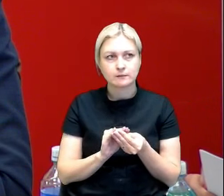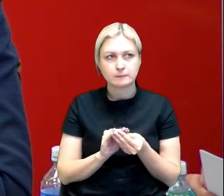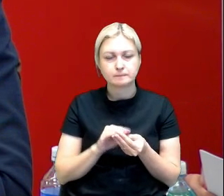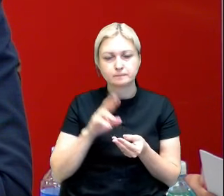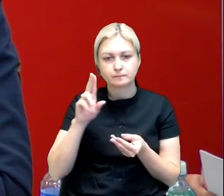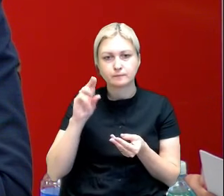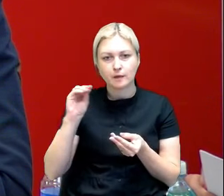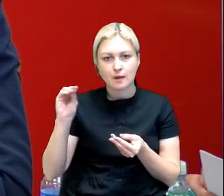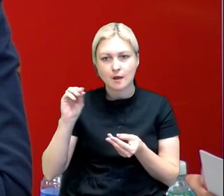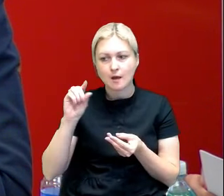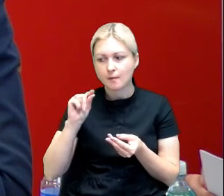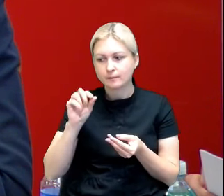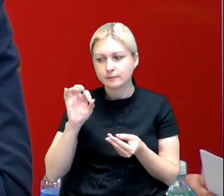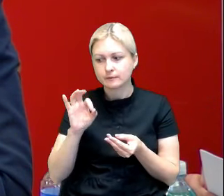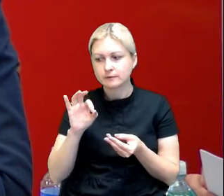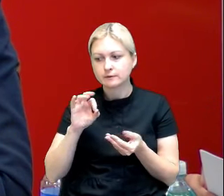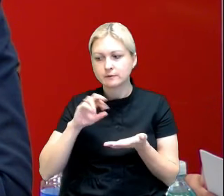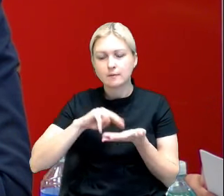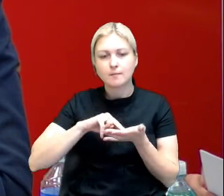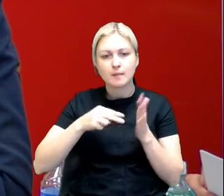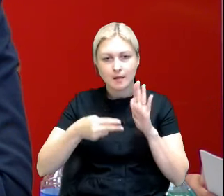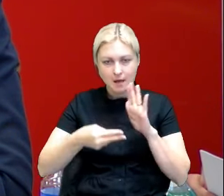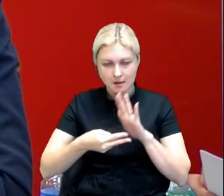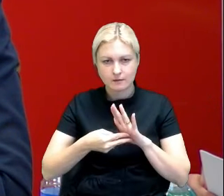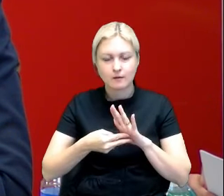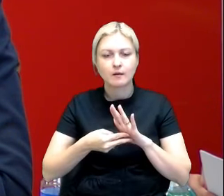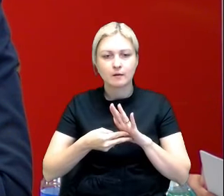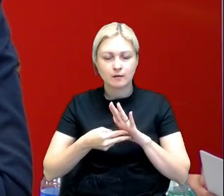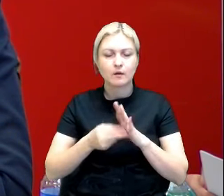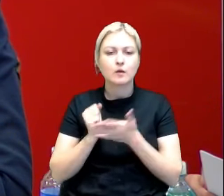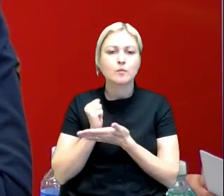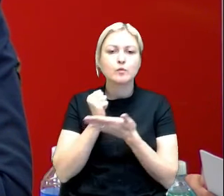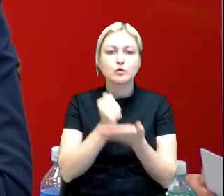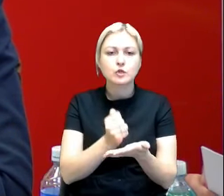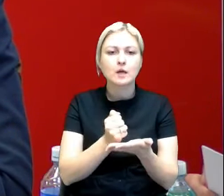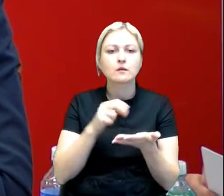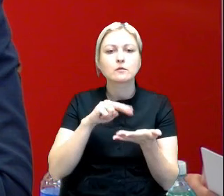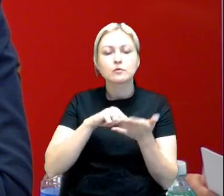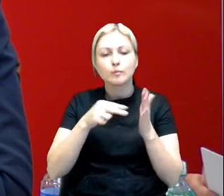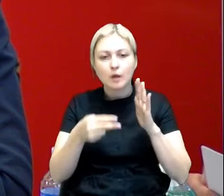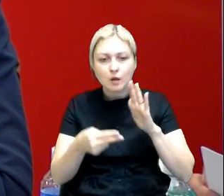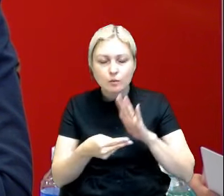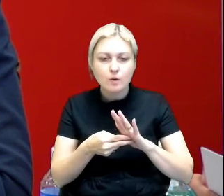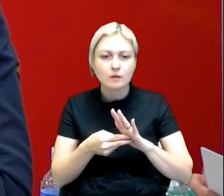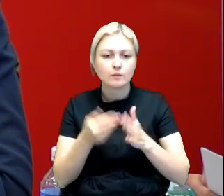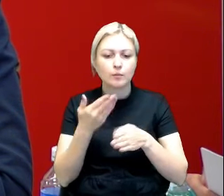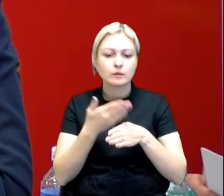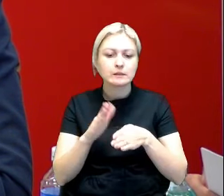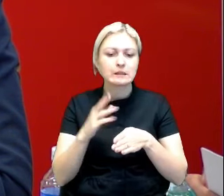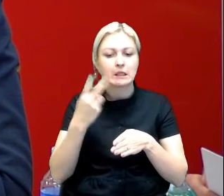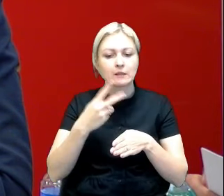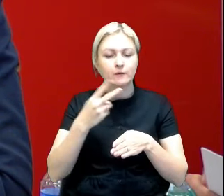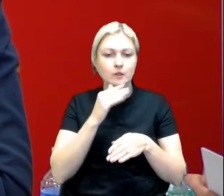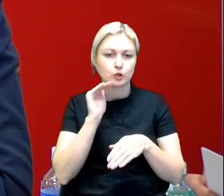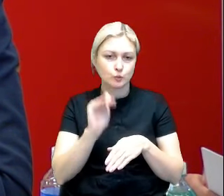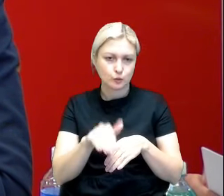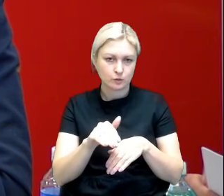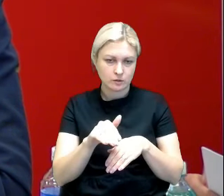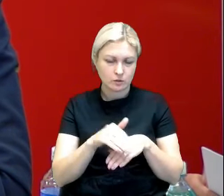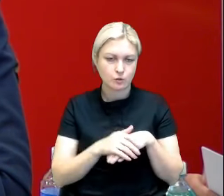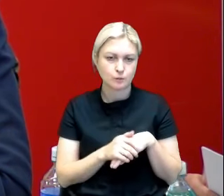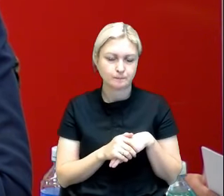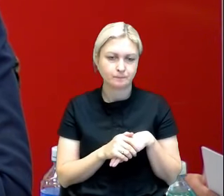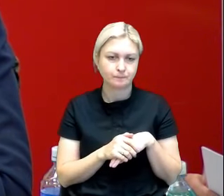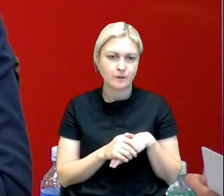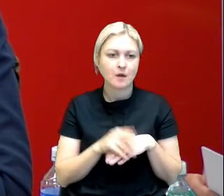strateginį veiklos planą be biudžetą buvo suplanuota ir skirta priemonė ir pinigai apie 20.000 peržiūrai